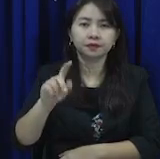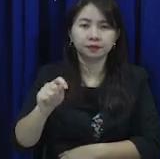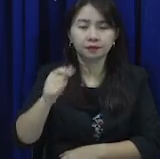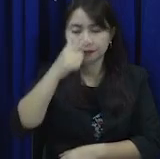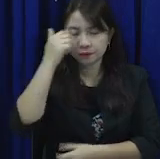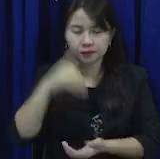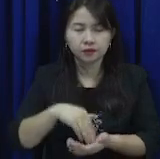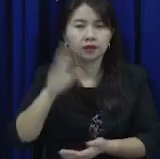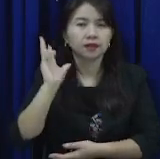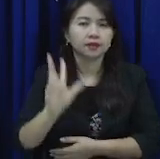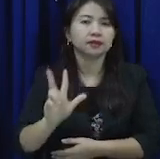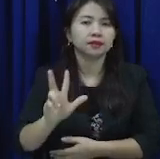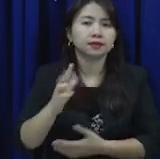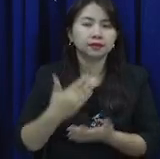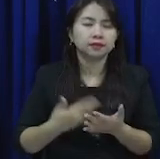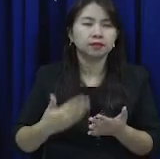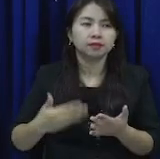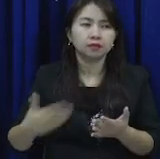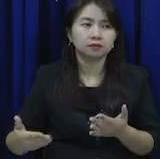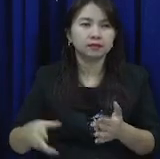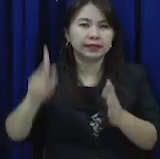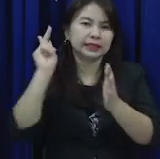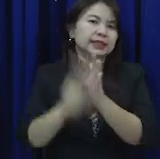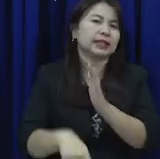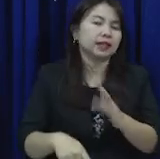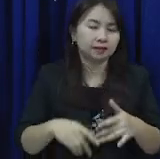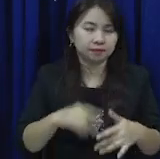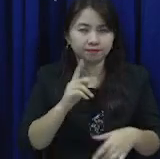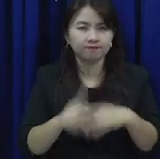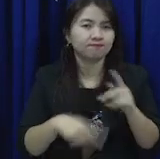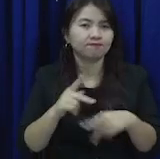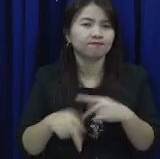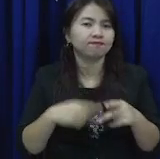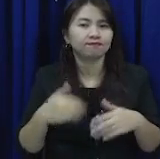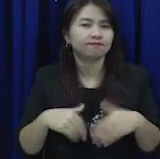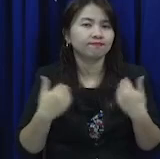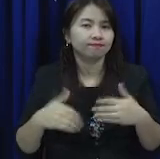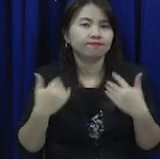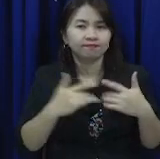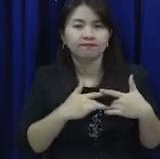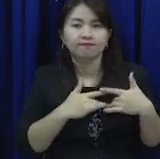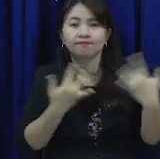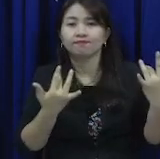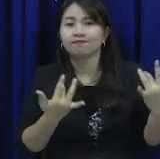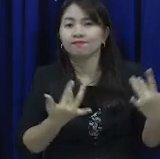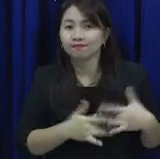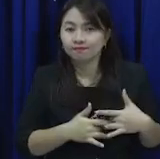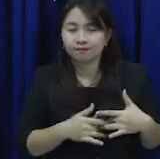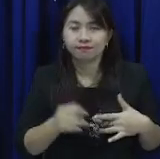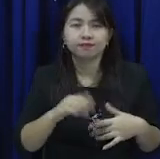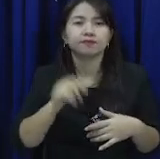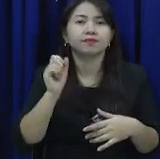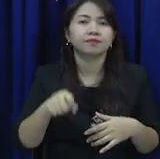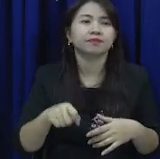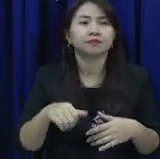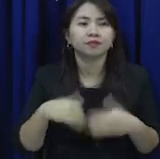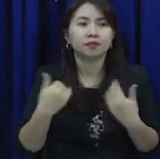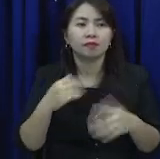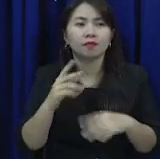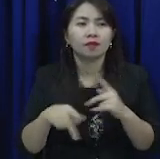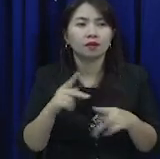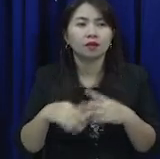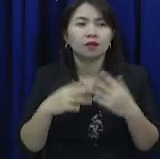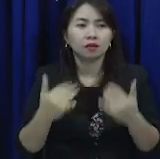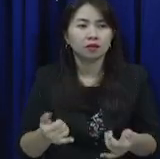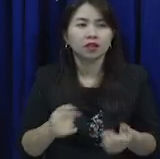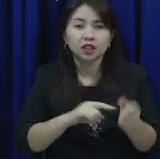three things are killing the young people's heart ngayong panahon na ito Ito yung pumapatay ng puso ng isang kabataan para